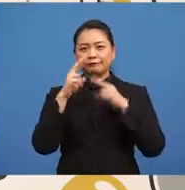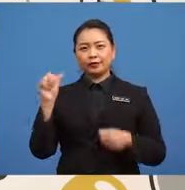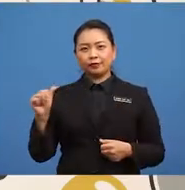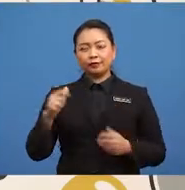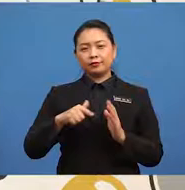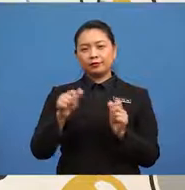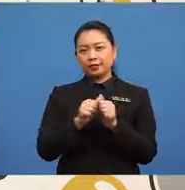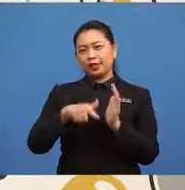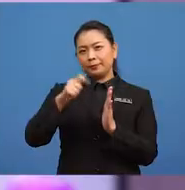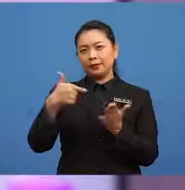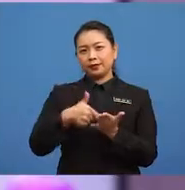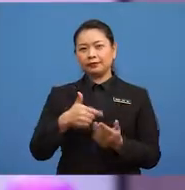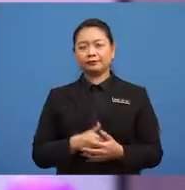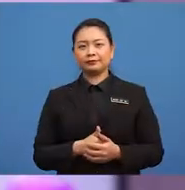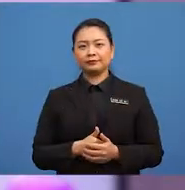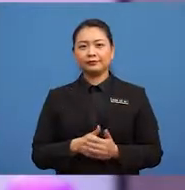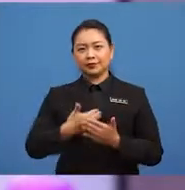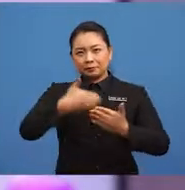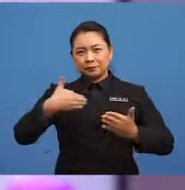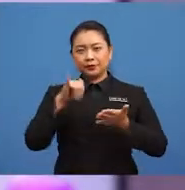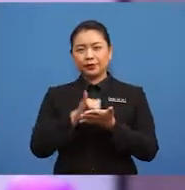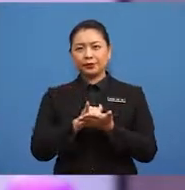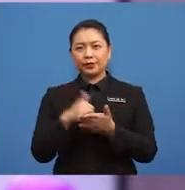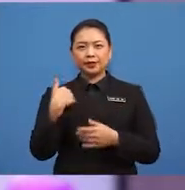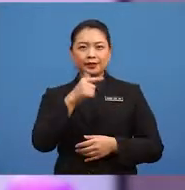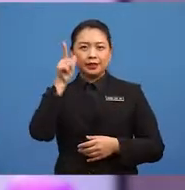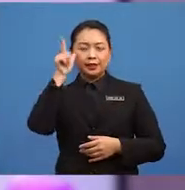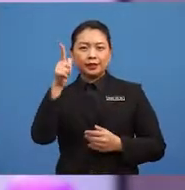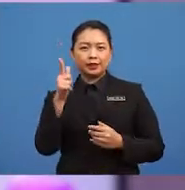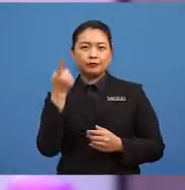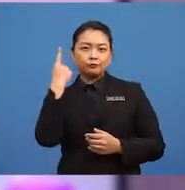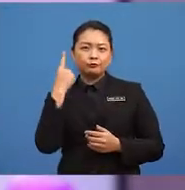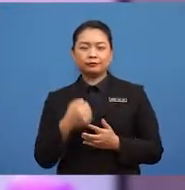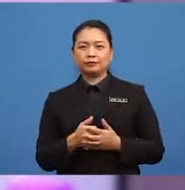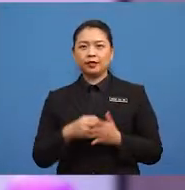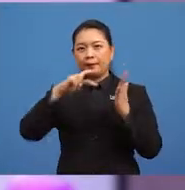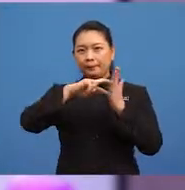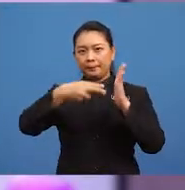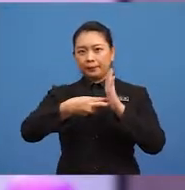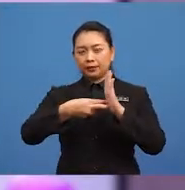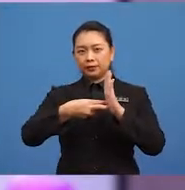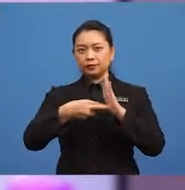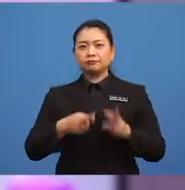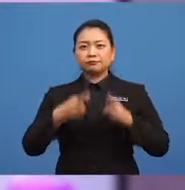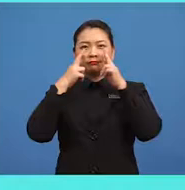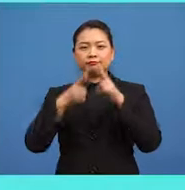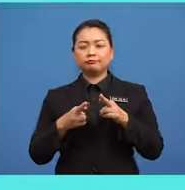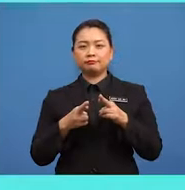dengan lebih lanjut pula. Sebelum itu, kita lihat terlebih dahulu definisi respirasi